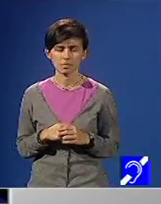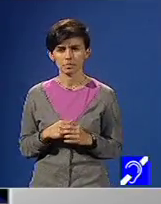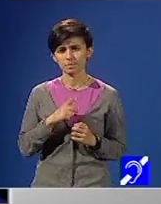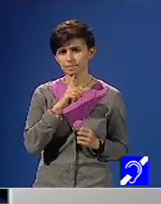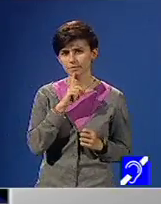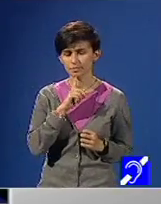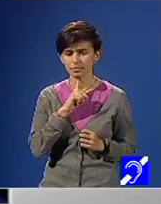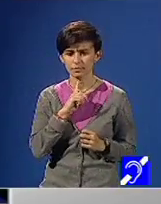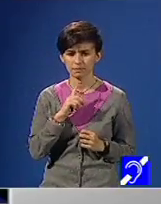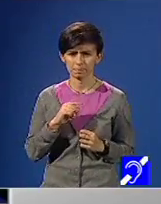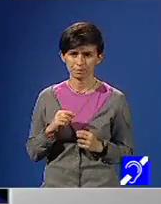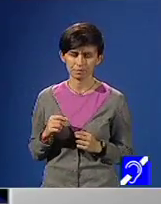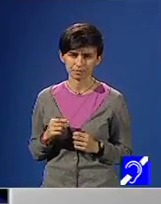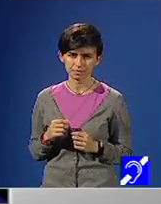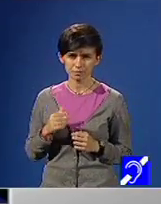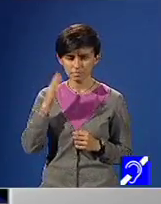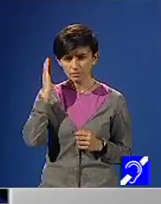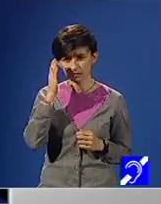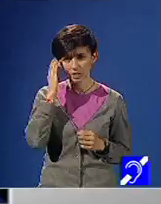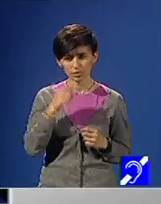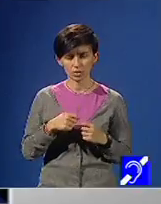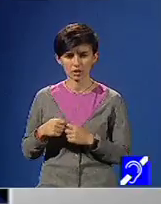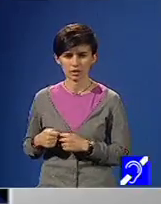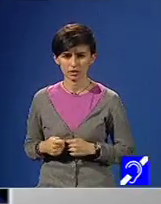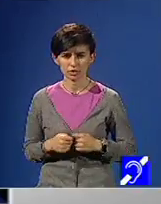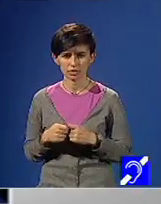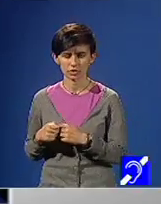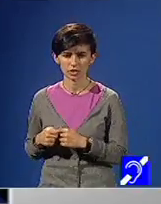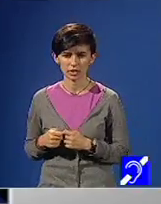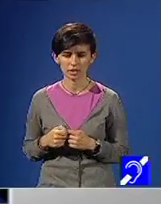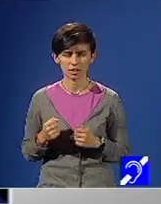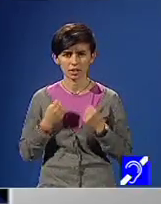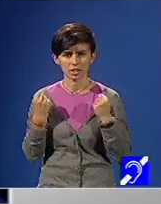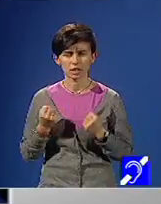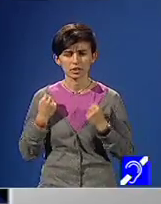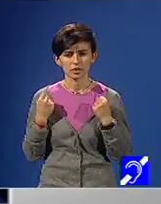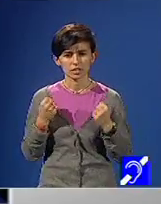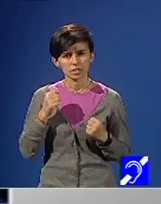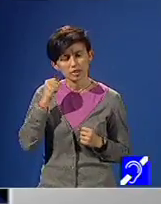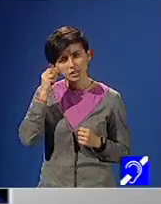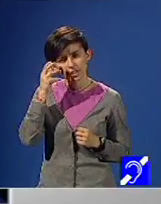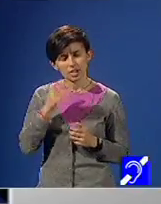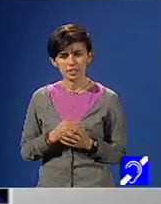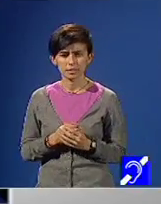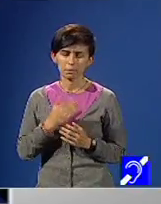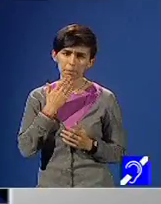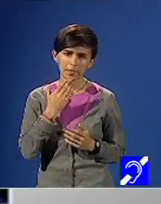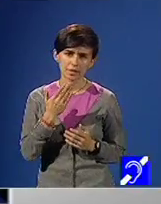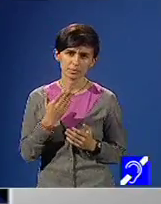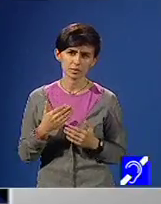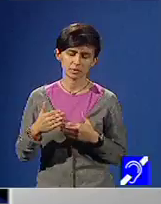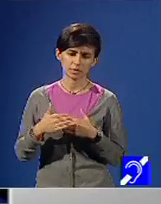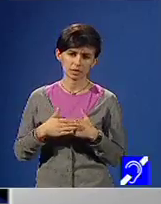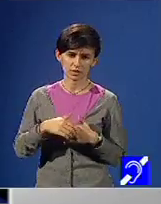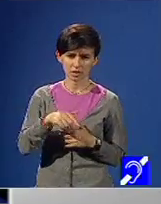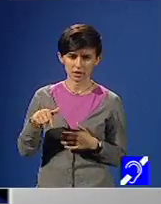mai ușor în școală, în societate, în activitățile de zi cu zi. Carmen, îți mulțumim foarte mult pentru că ai fost